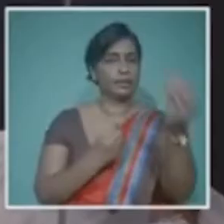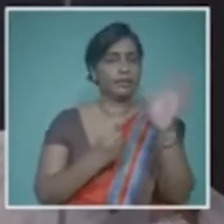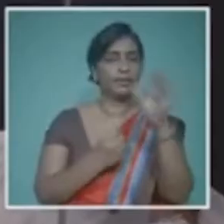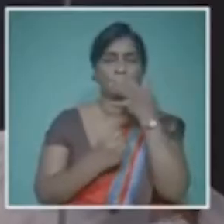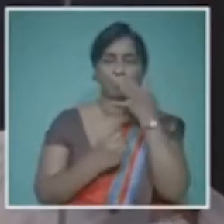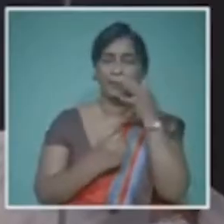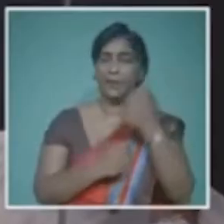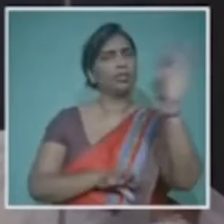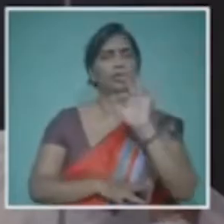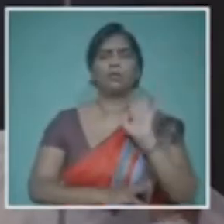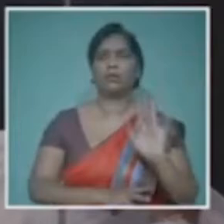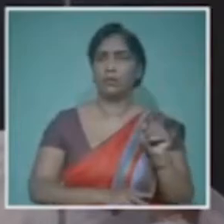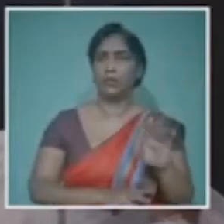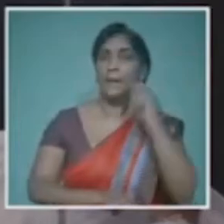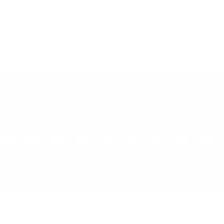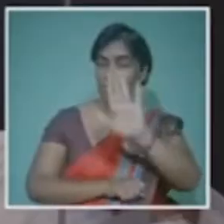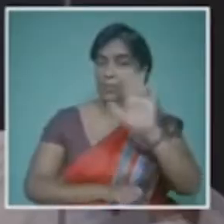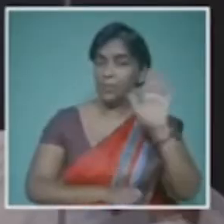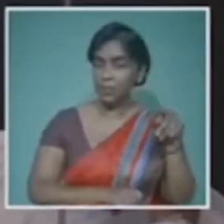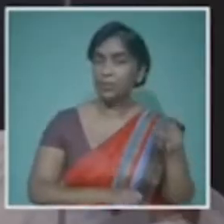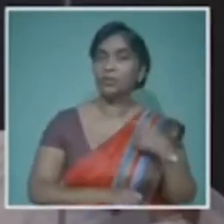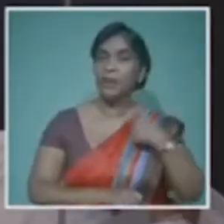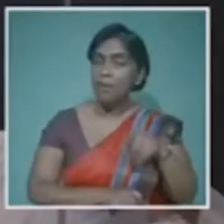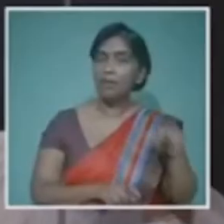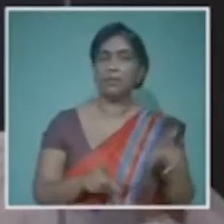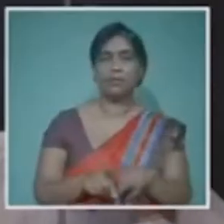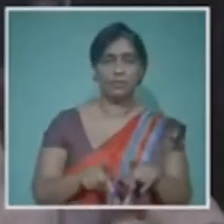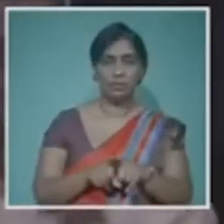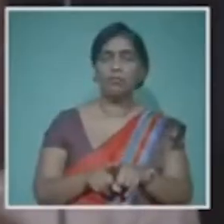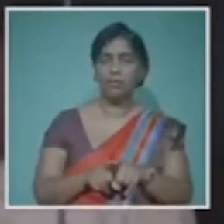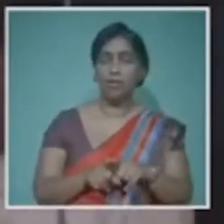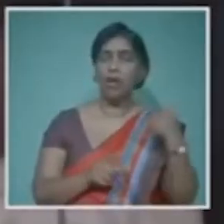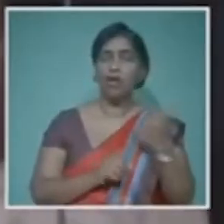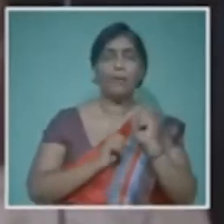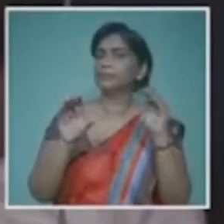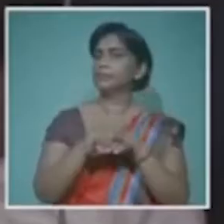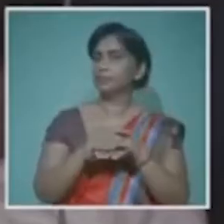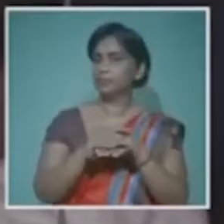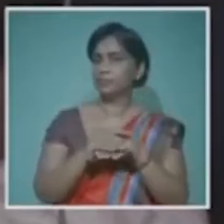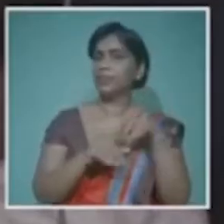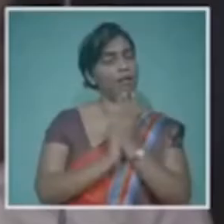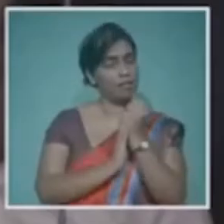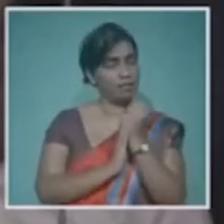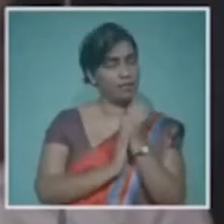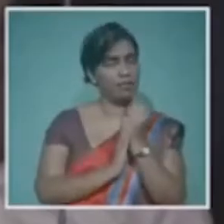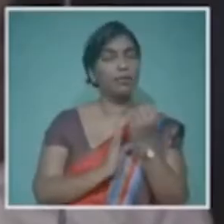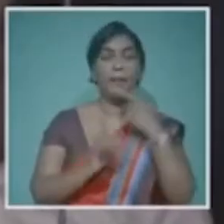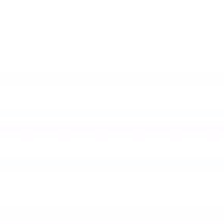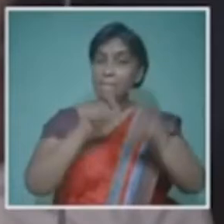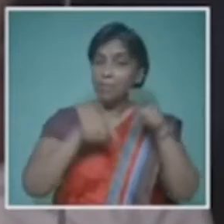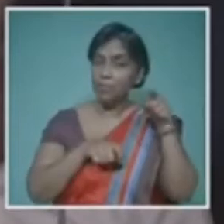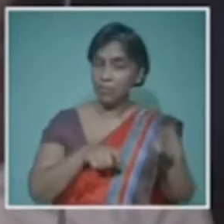ඕනේ. කැමති කෙනෙක් පත් කරගන්න. ජනතාවගේ අභිලාෂය අනුව අභිනව පාර්ලිමේන්තුවක් පත් කරගන්න. ඒ අයිතිය අපි